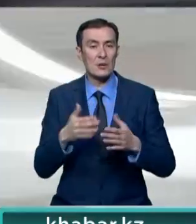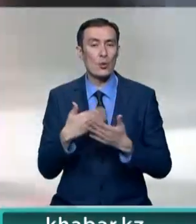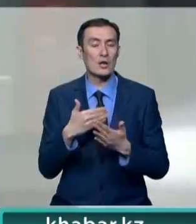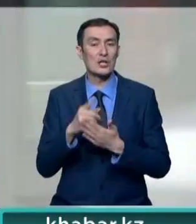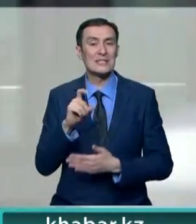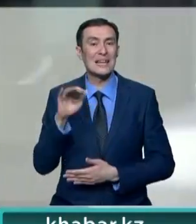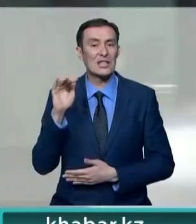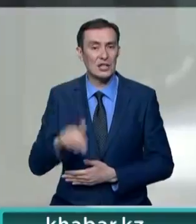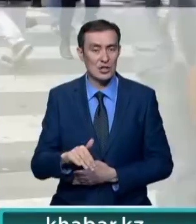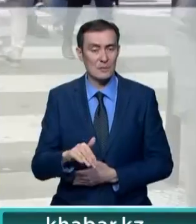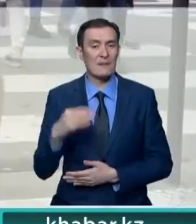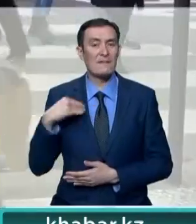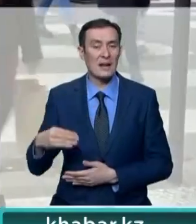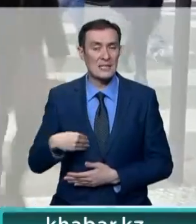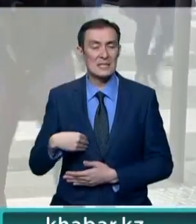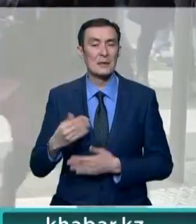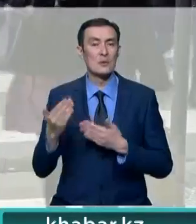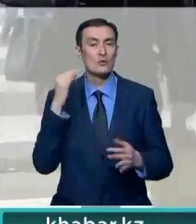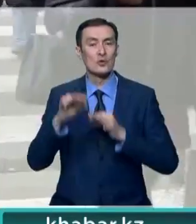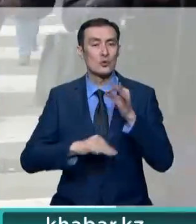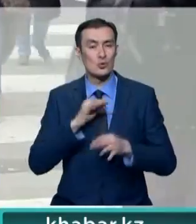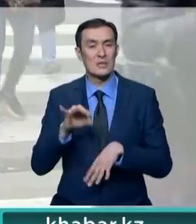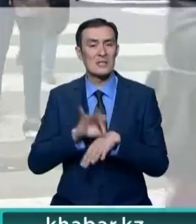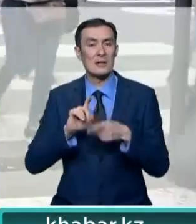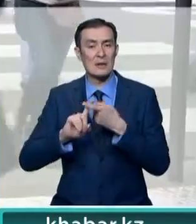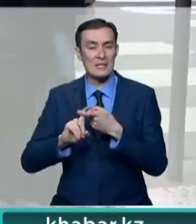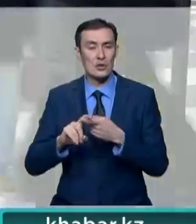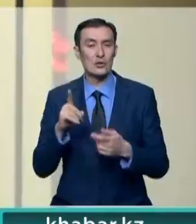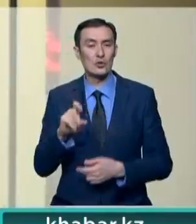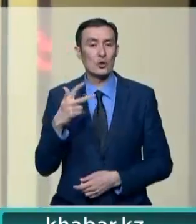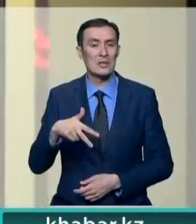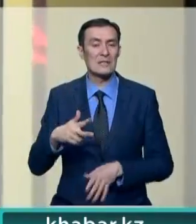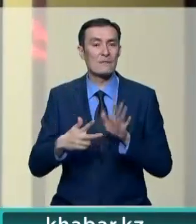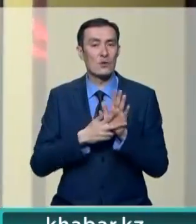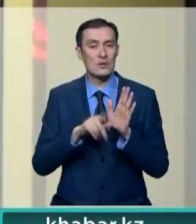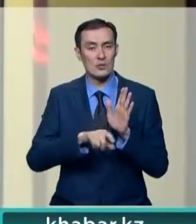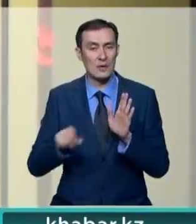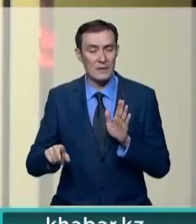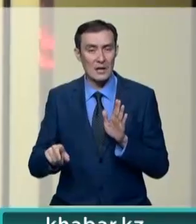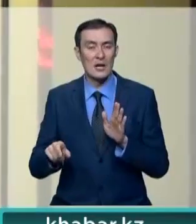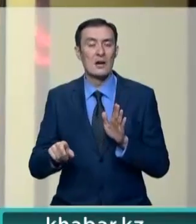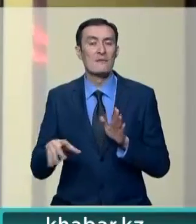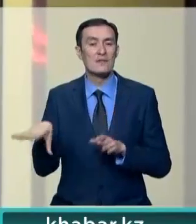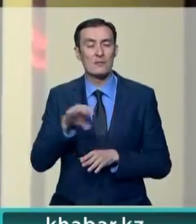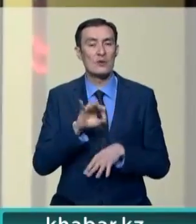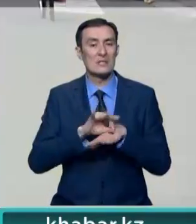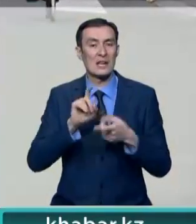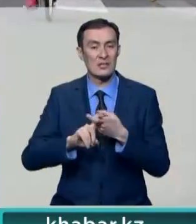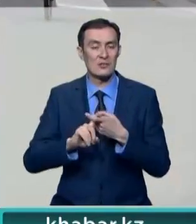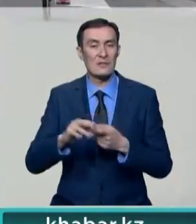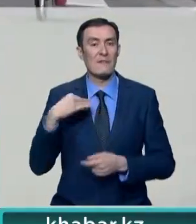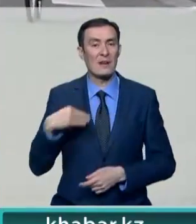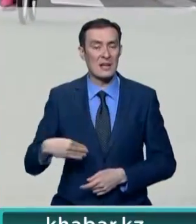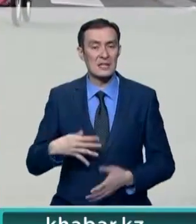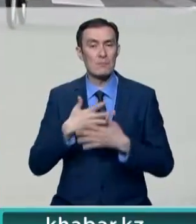100 тысячам. Во Франции за минувшие сутки подхватили коронавирус 138 человек. Всего количество заразившихся в этой